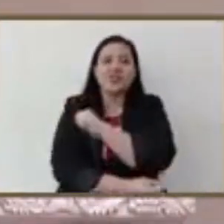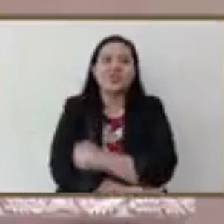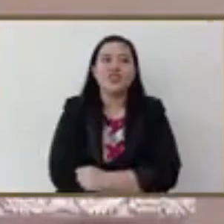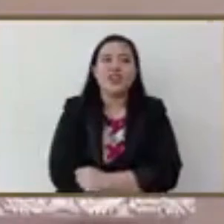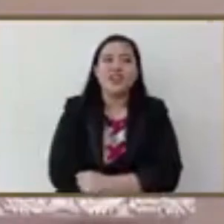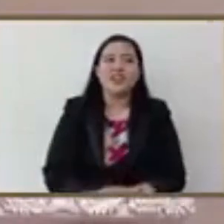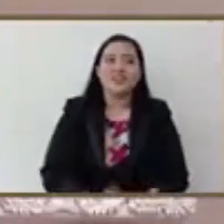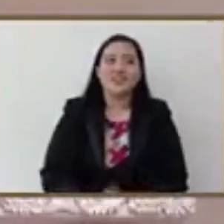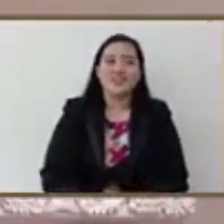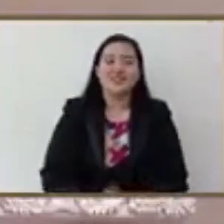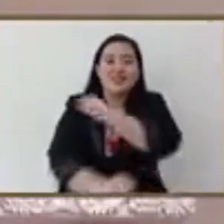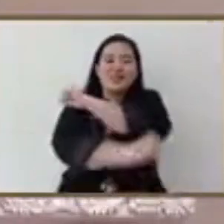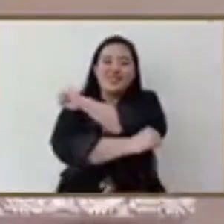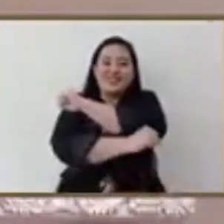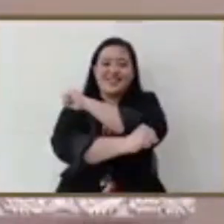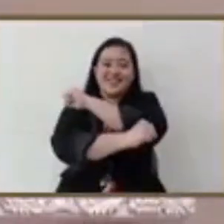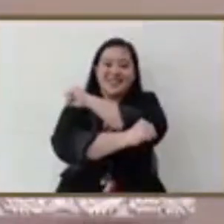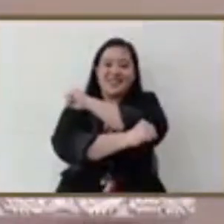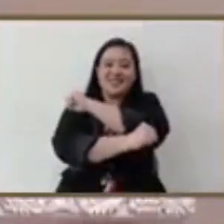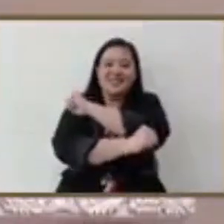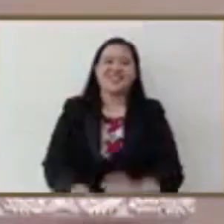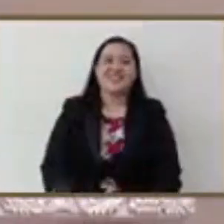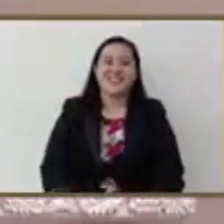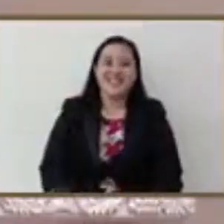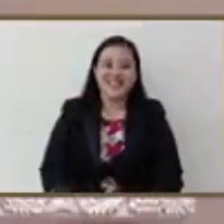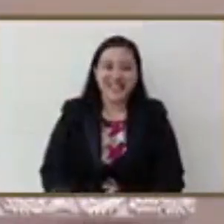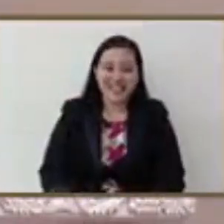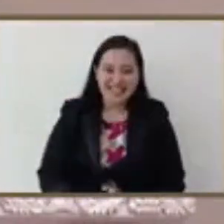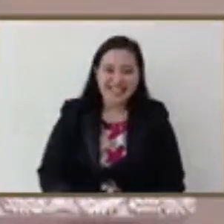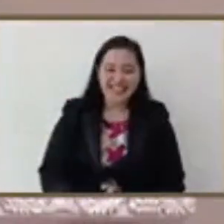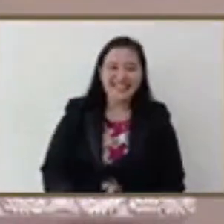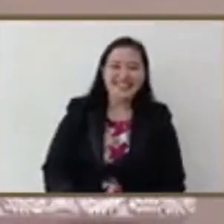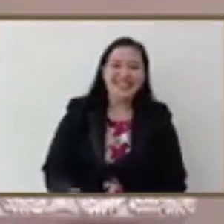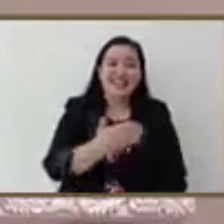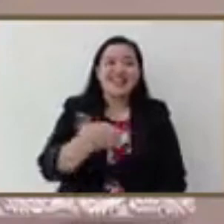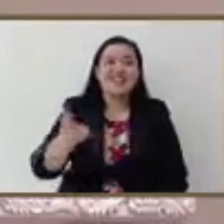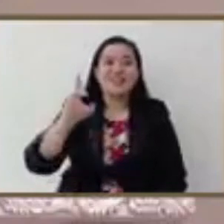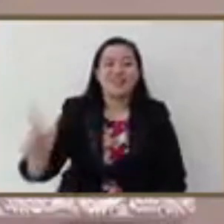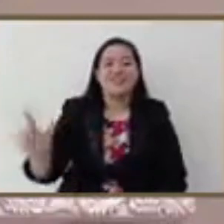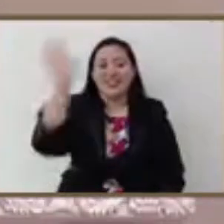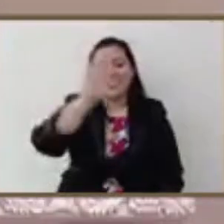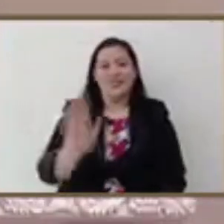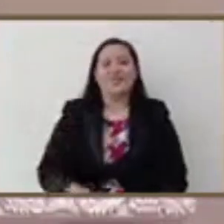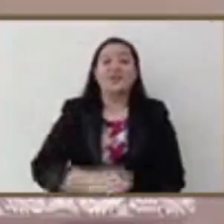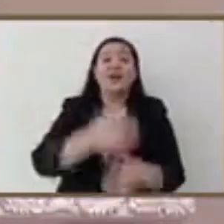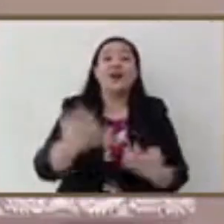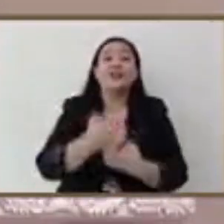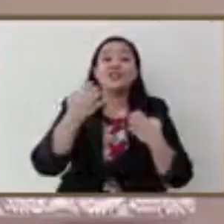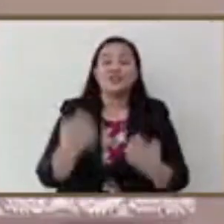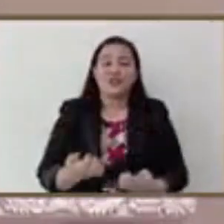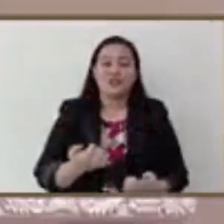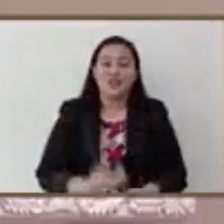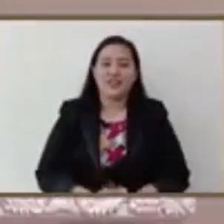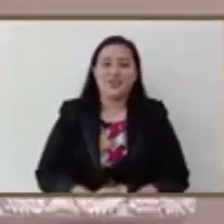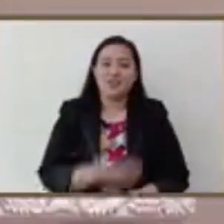a place para ho tayo magkaroon ng pagkamping-kampi sa isa't isa. You will never enjoy your life. And you cannot find